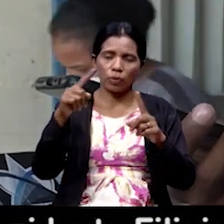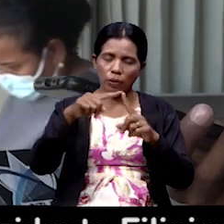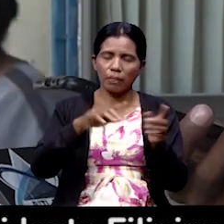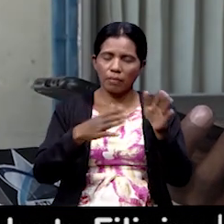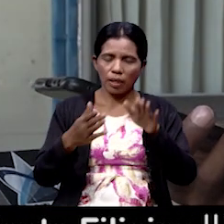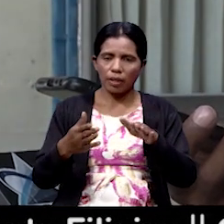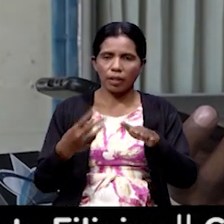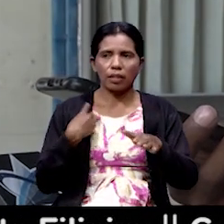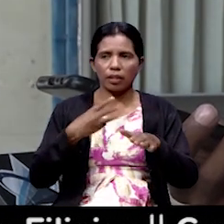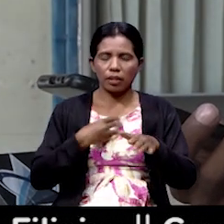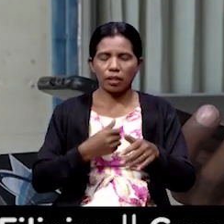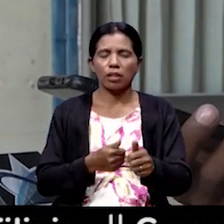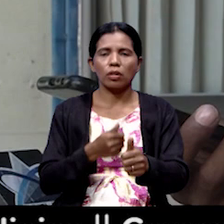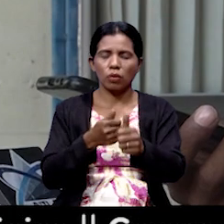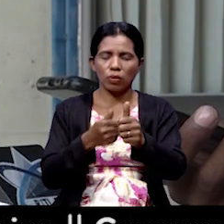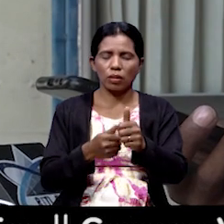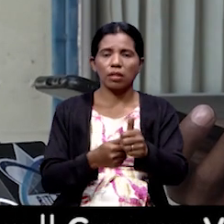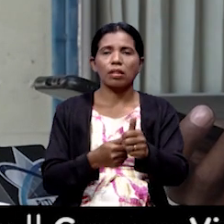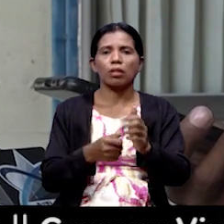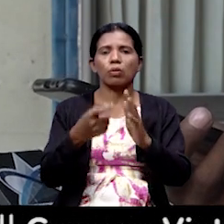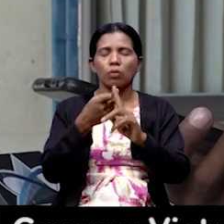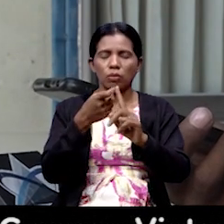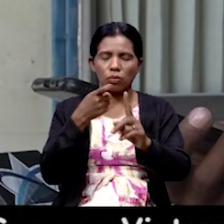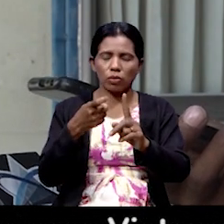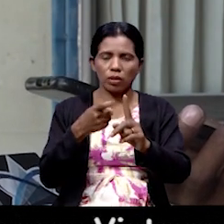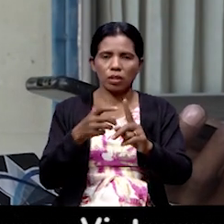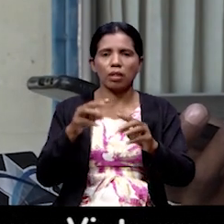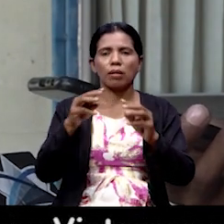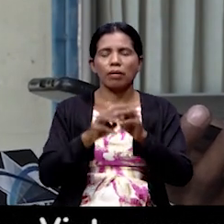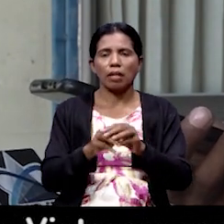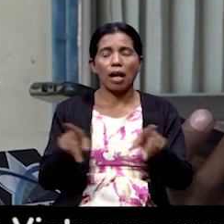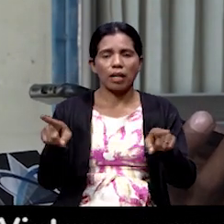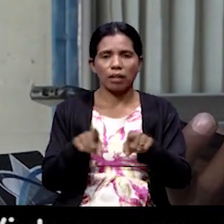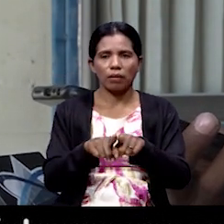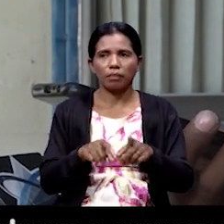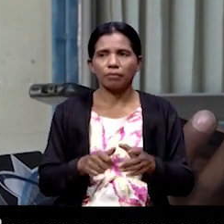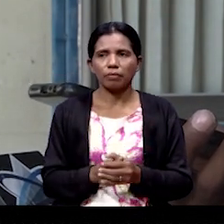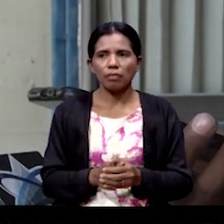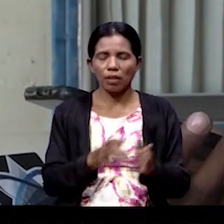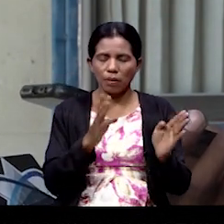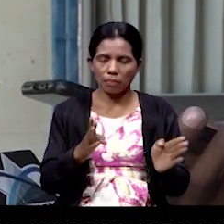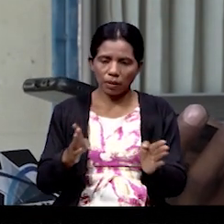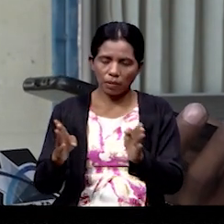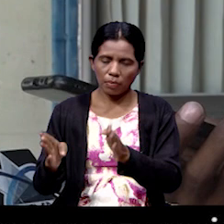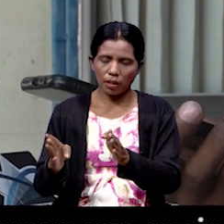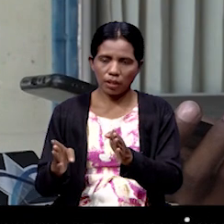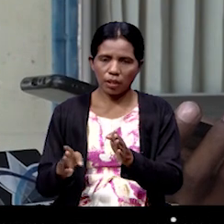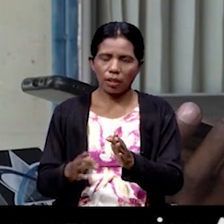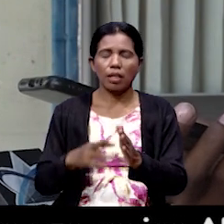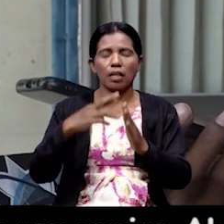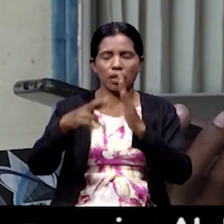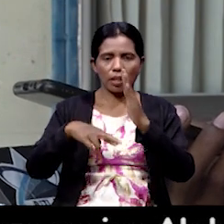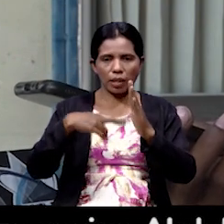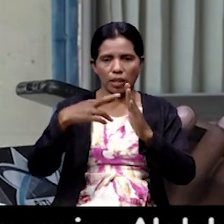seilu na fatin sim arkivu museu nebe ada sa Anas preparo na protokolu ho regres rumah